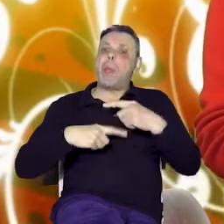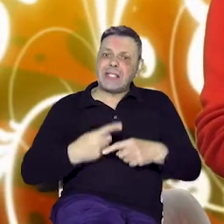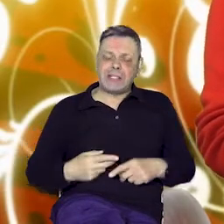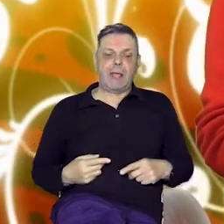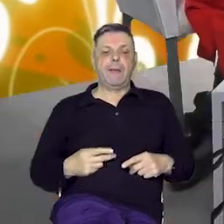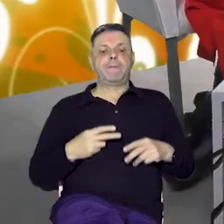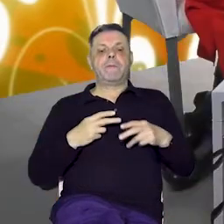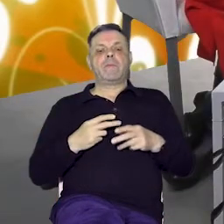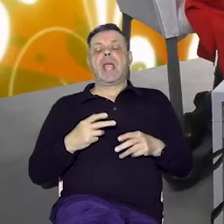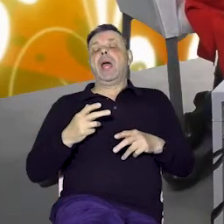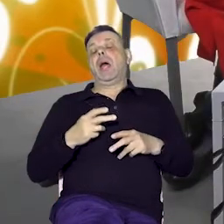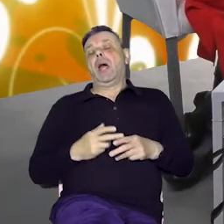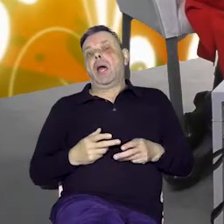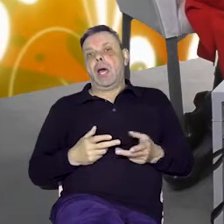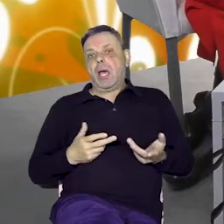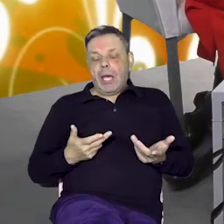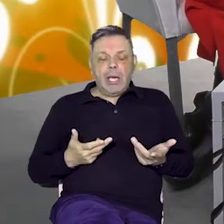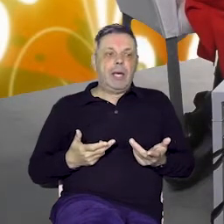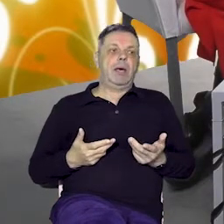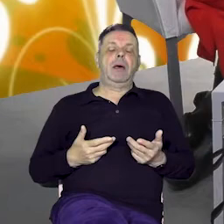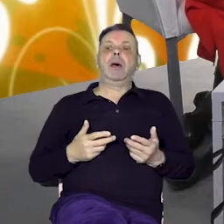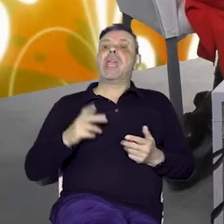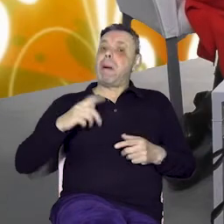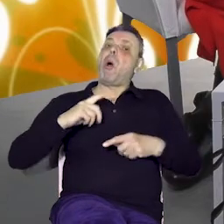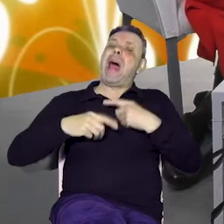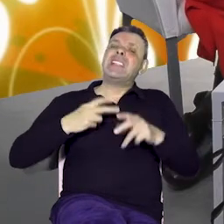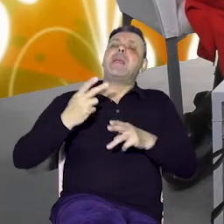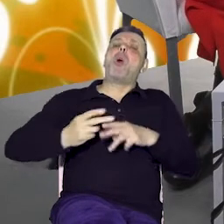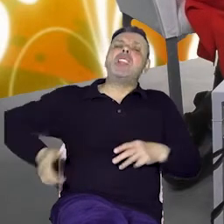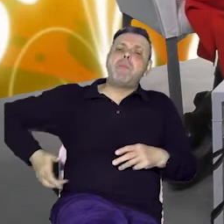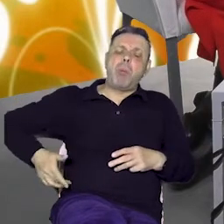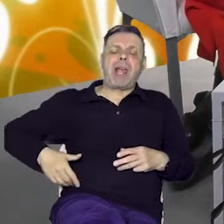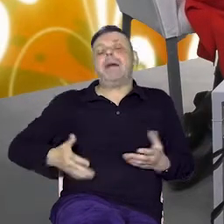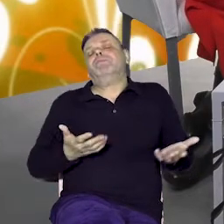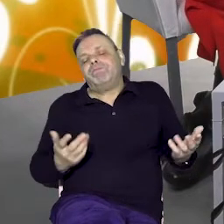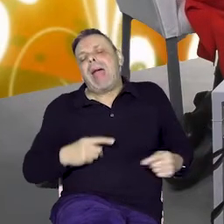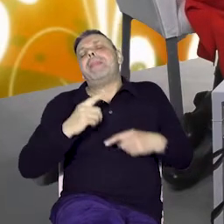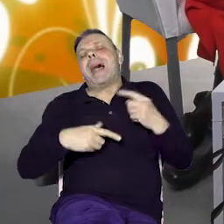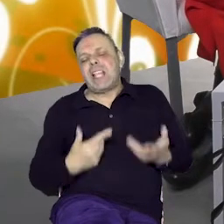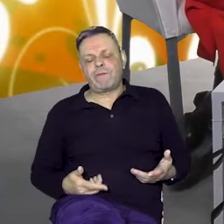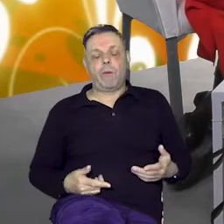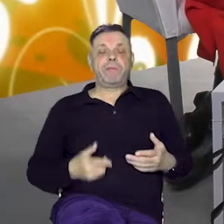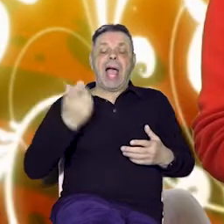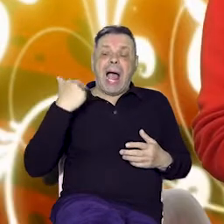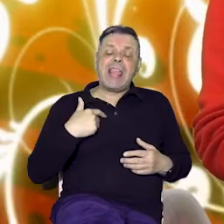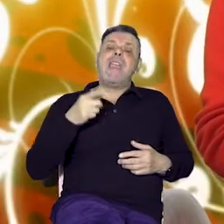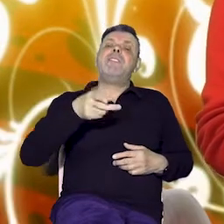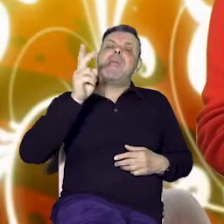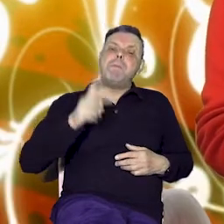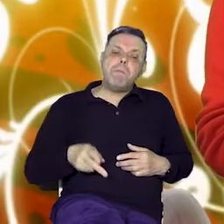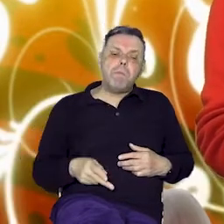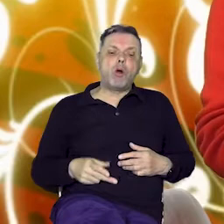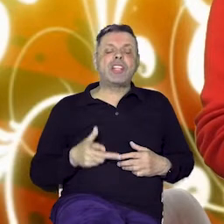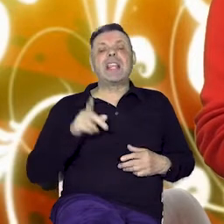policistična bolest bubrega. Ne možete ju pobjeći, ali čak ako i imate takvu bolest, možete sa određenim opet